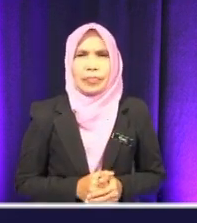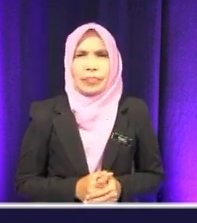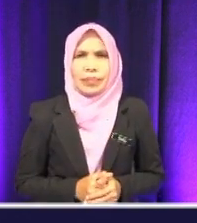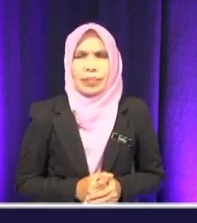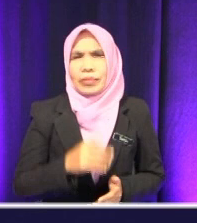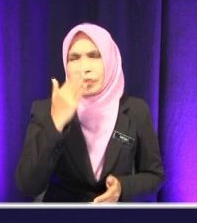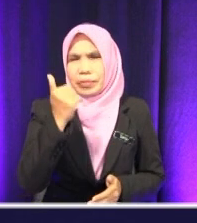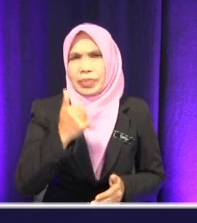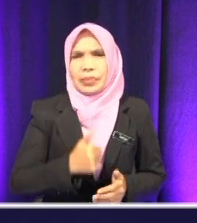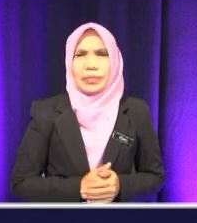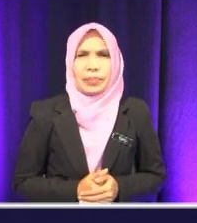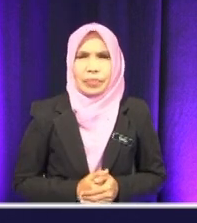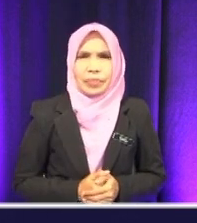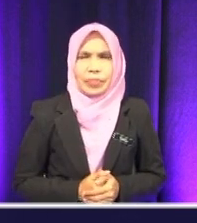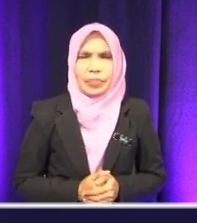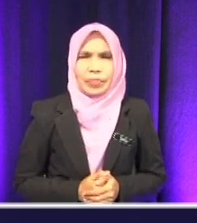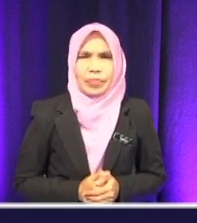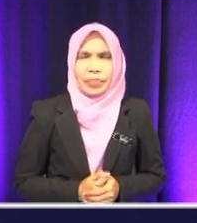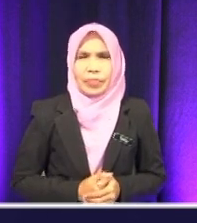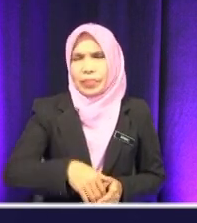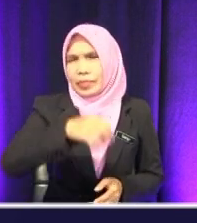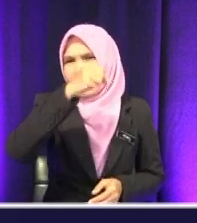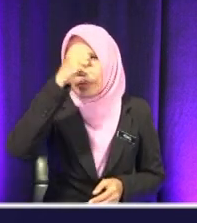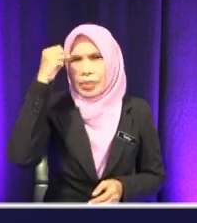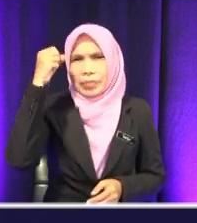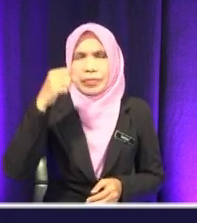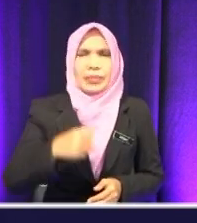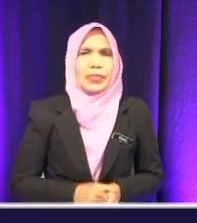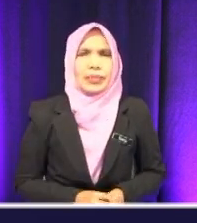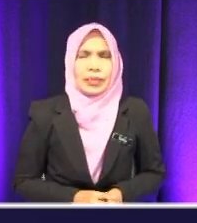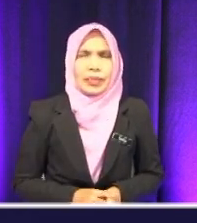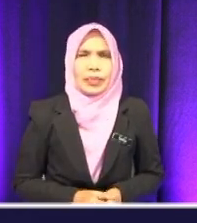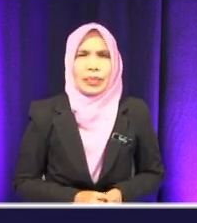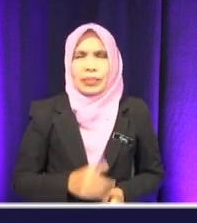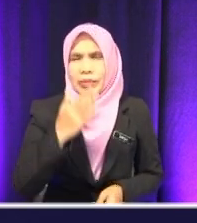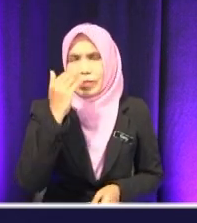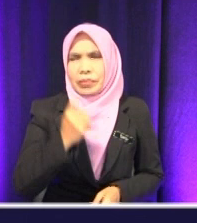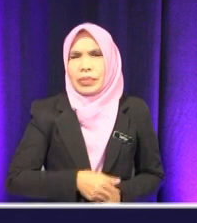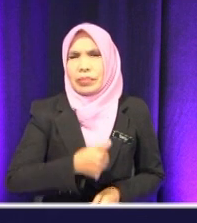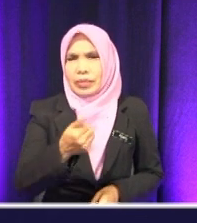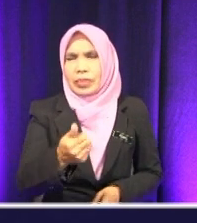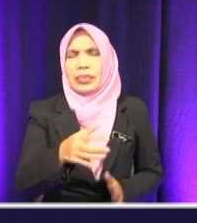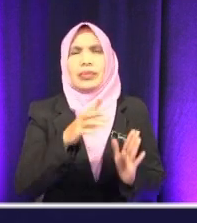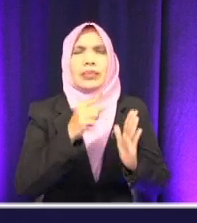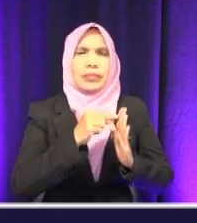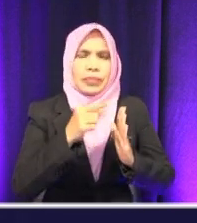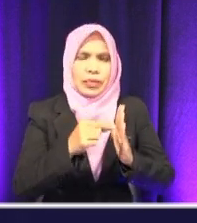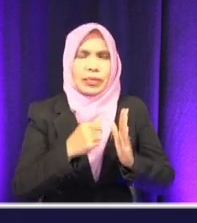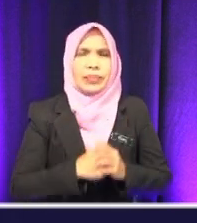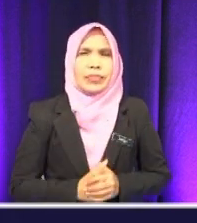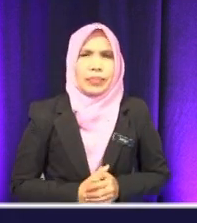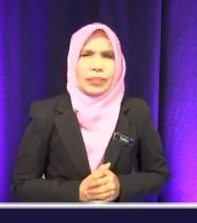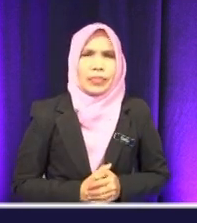justifikasi itu bermaksud berikan sebabnya Kenapa Anda pilihkan sebab Anda pilih itu